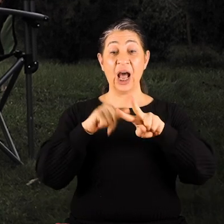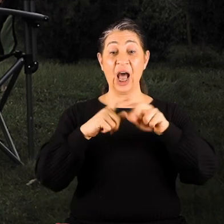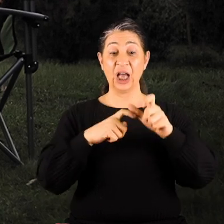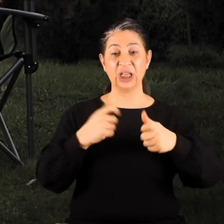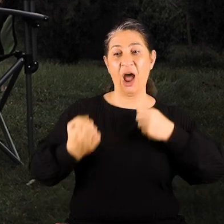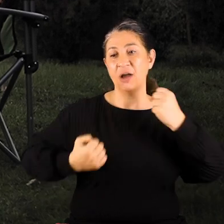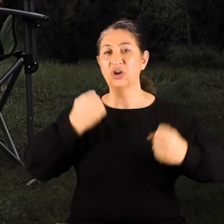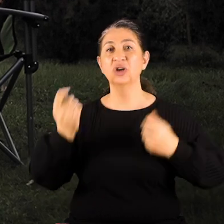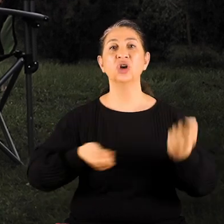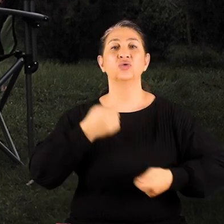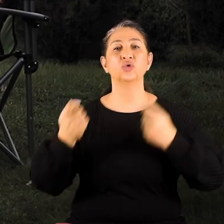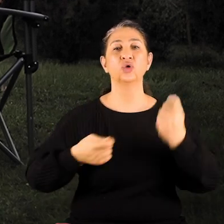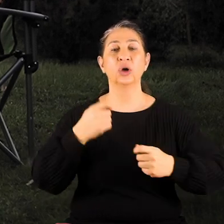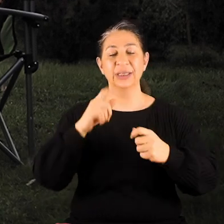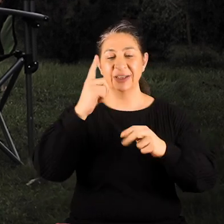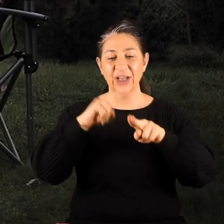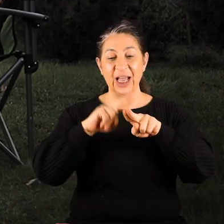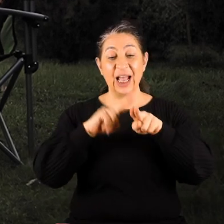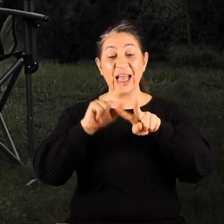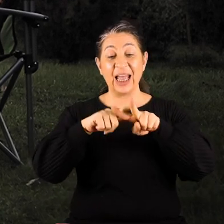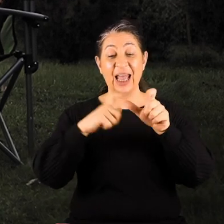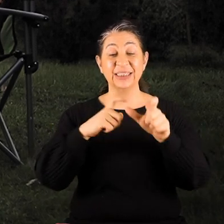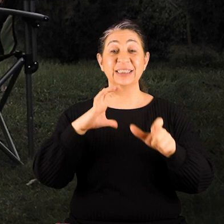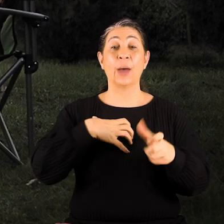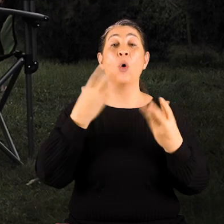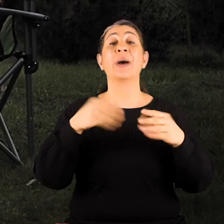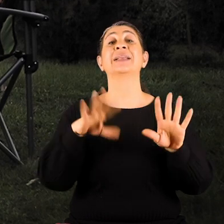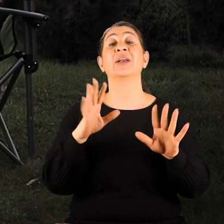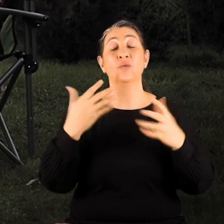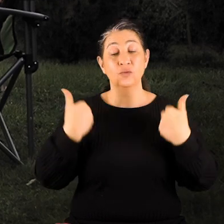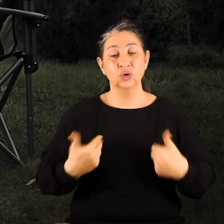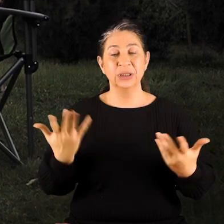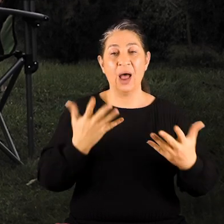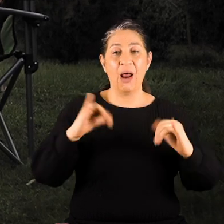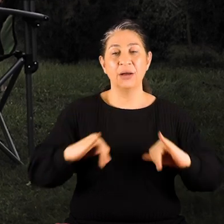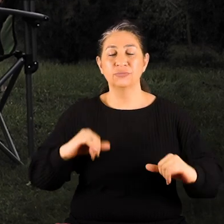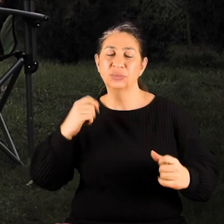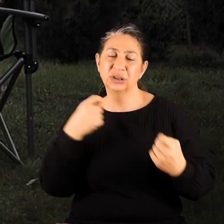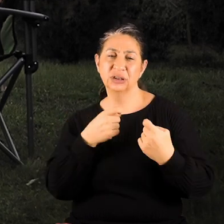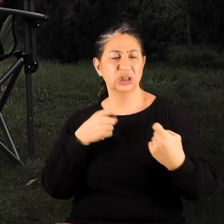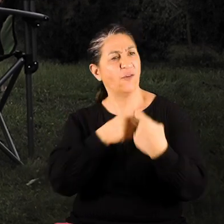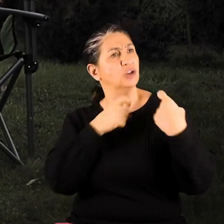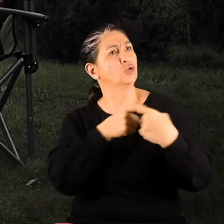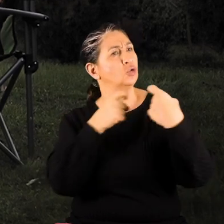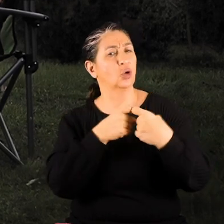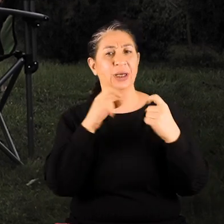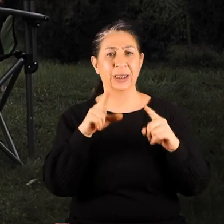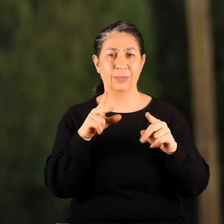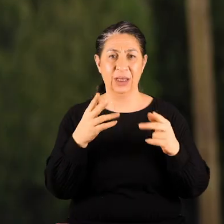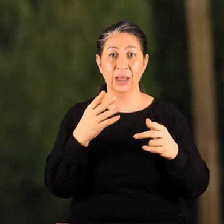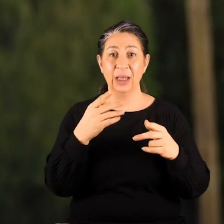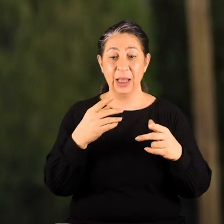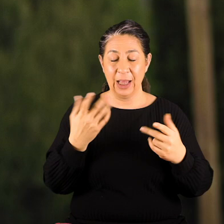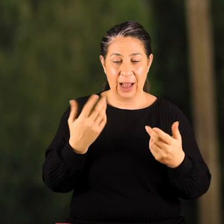aktif, hareketli. Aynen. Sırf kasa sahip olmak da değil çünkü orada. Aynen, çünkü vücut daha rahat orada savaşabiliyor. Bir savaş mobil var yani, olması dediğin